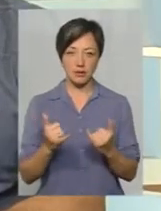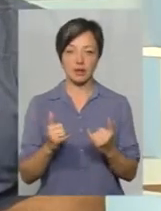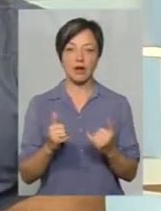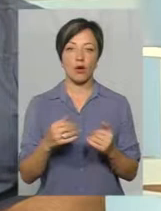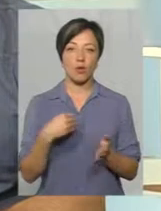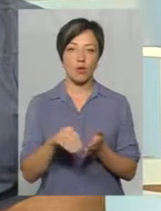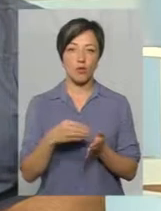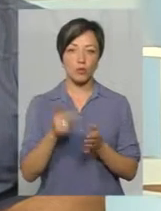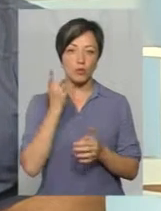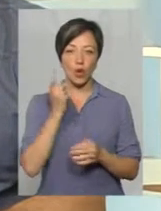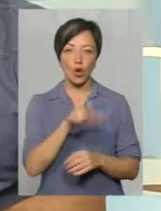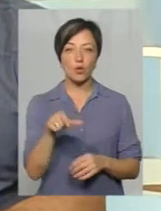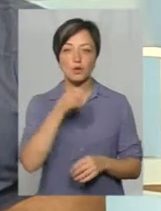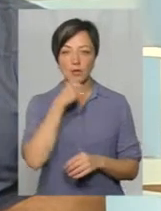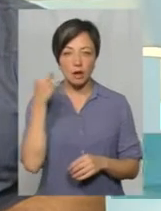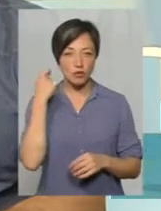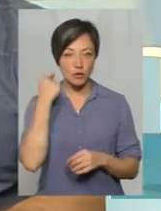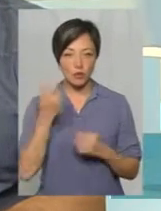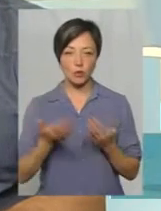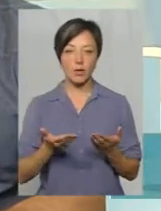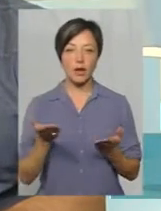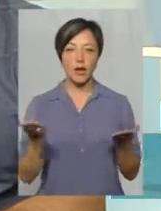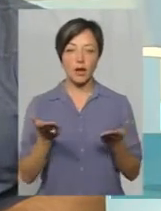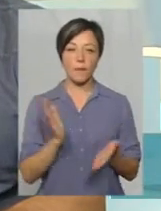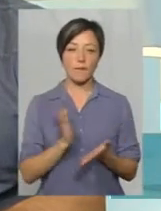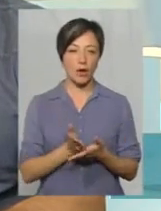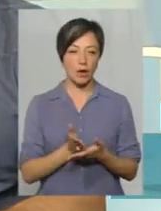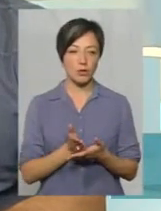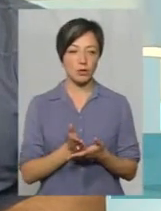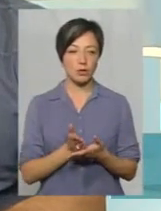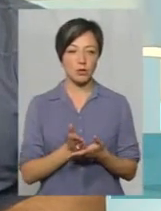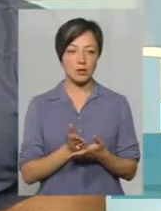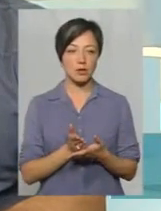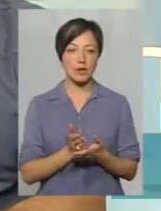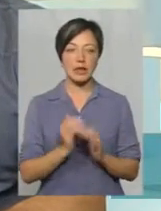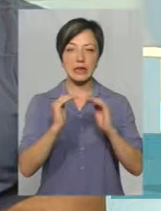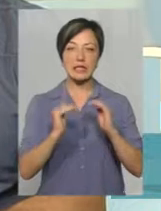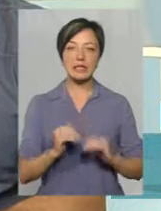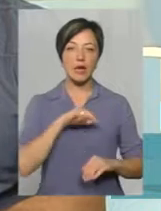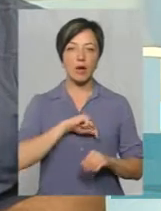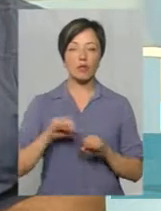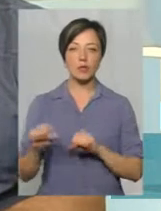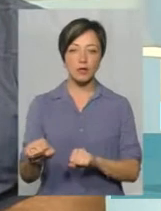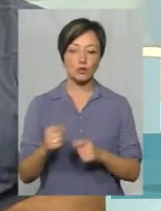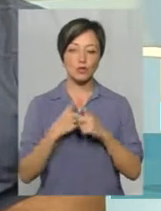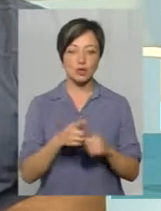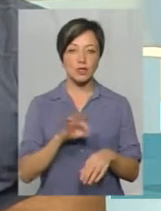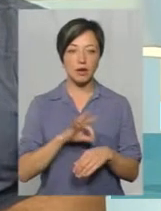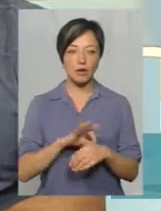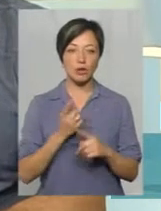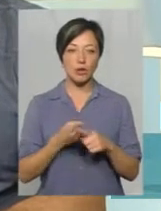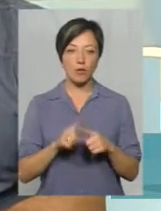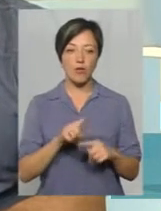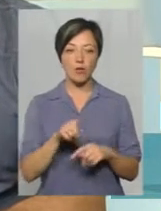купується, як правило, людям старшого похилого віку, які мають і так досить низький імунітет, супутні хвороби, і тому